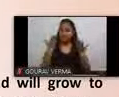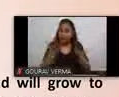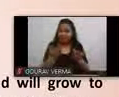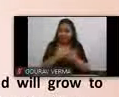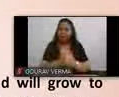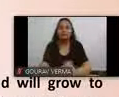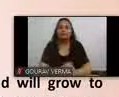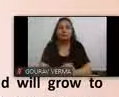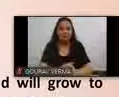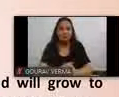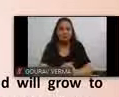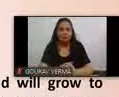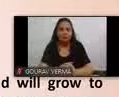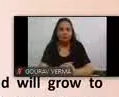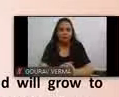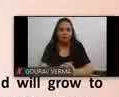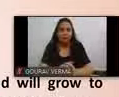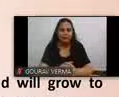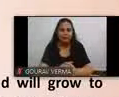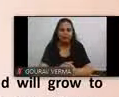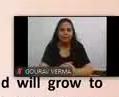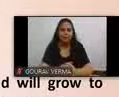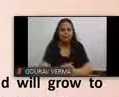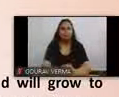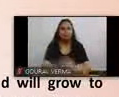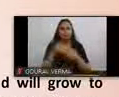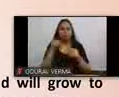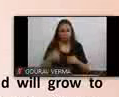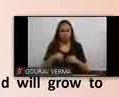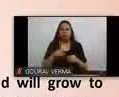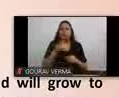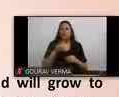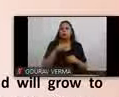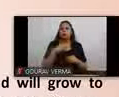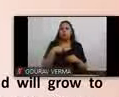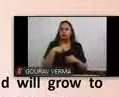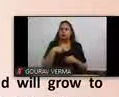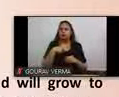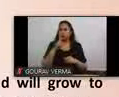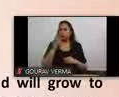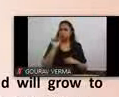But here there is a catch. We should be very